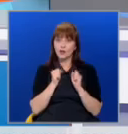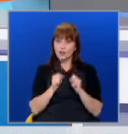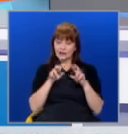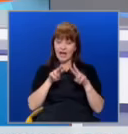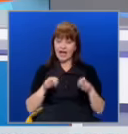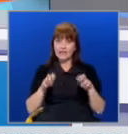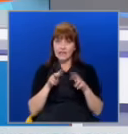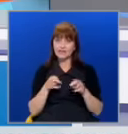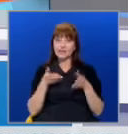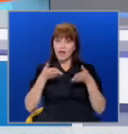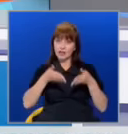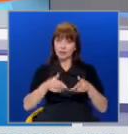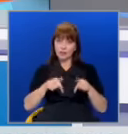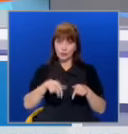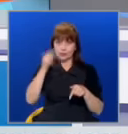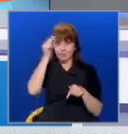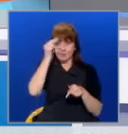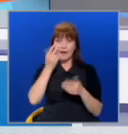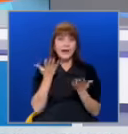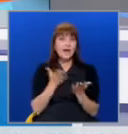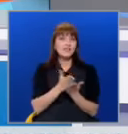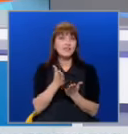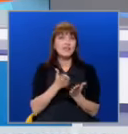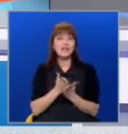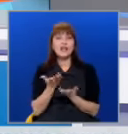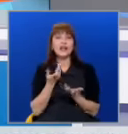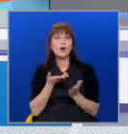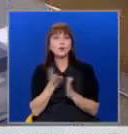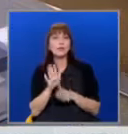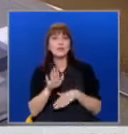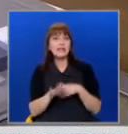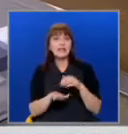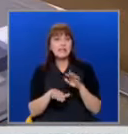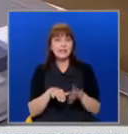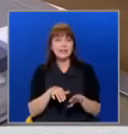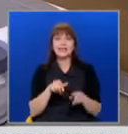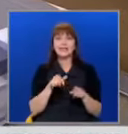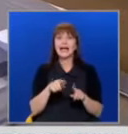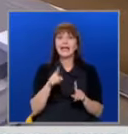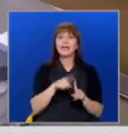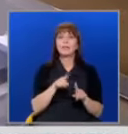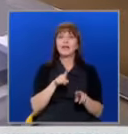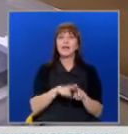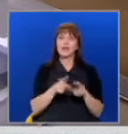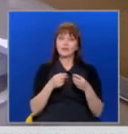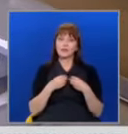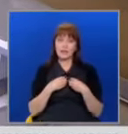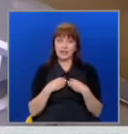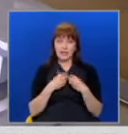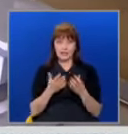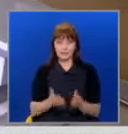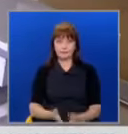разследващите да посетят България. Какви са версиите и на къде сочат следите? По темата днес работи Тихомир Игнатов. Добър вечер!